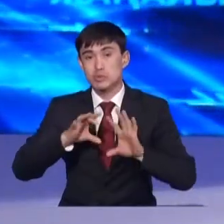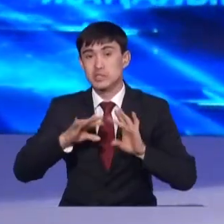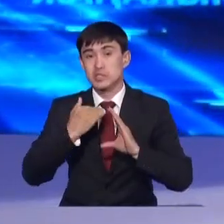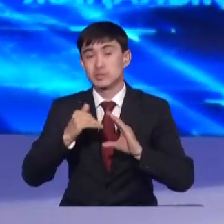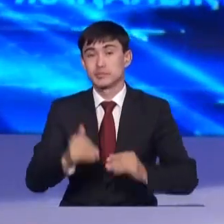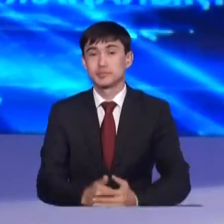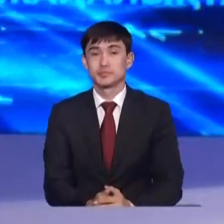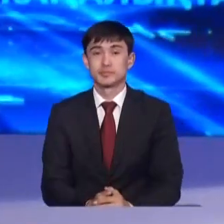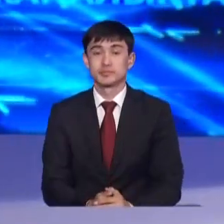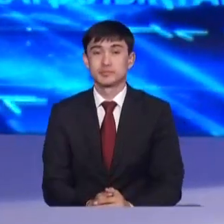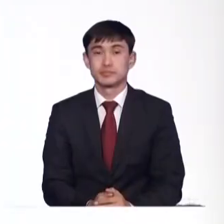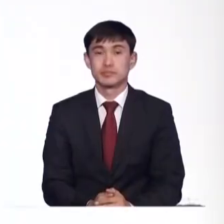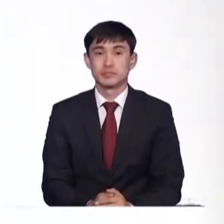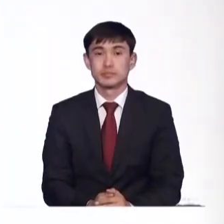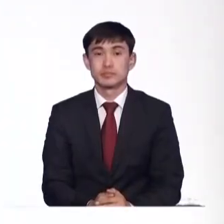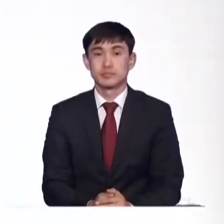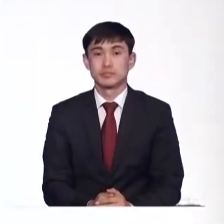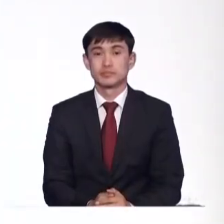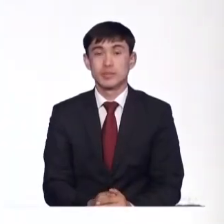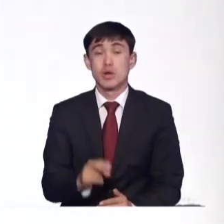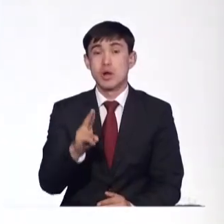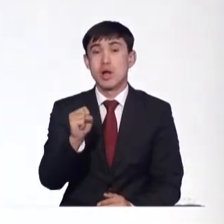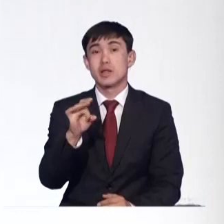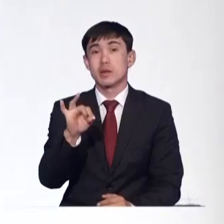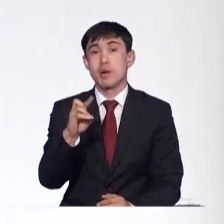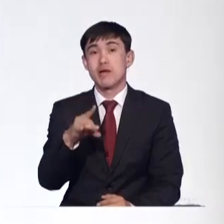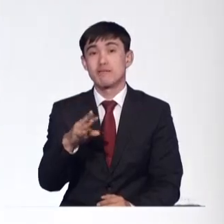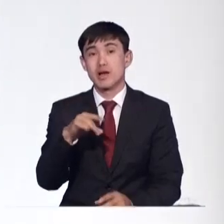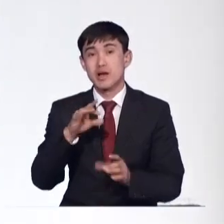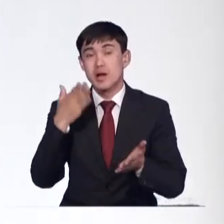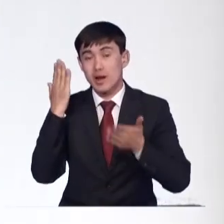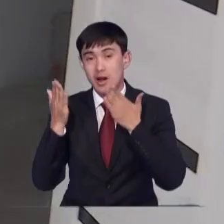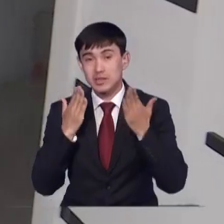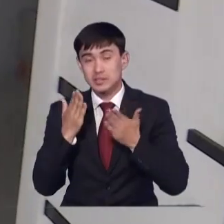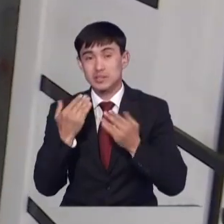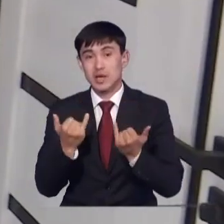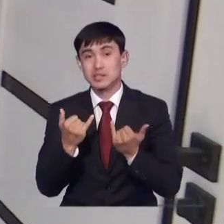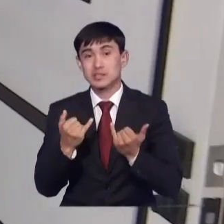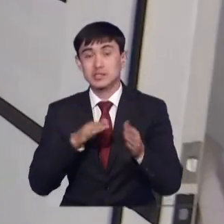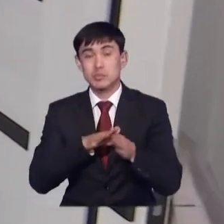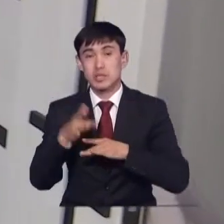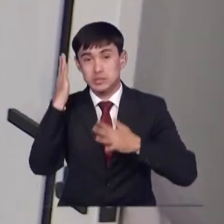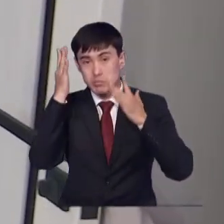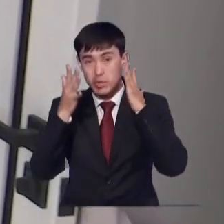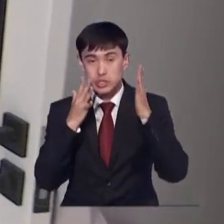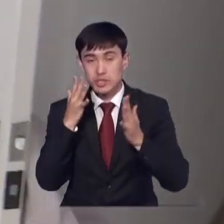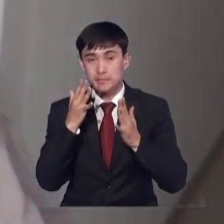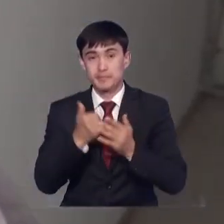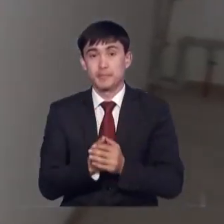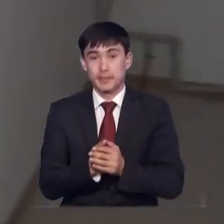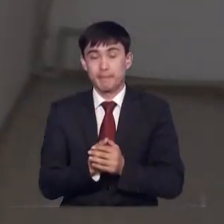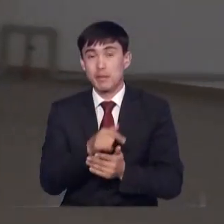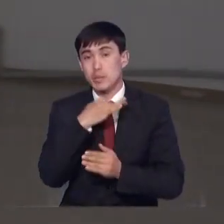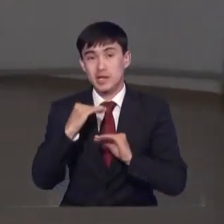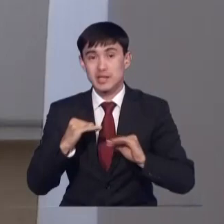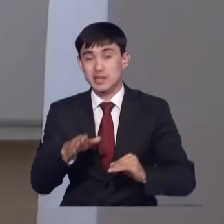в следующем материале кура ербаева не скрывает своей радости наконец-то сбылась её долгожданная мечта